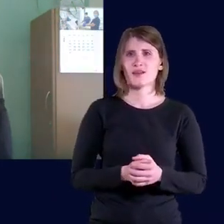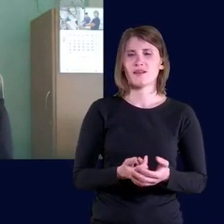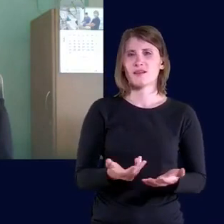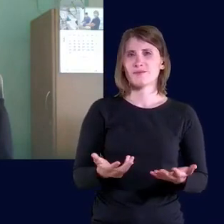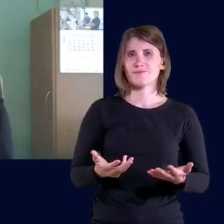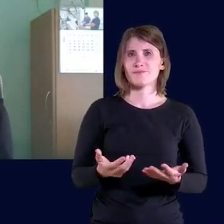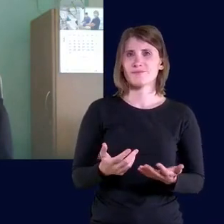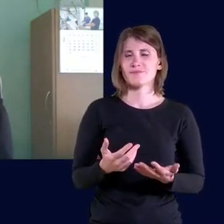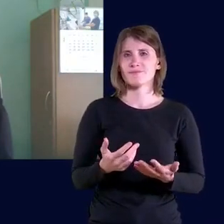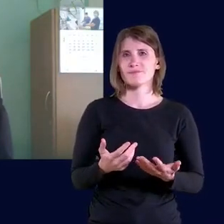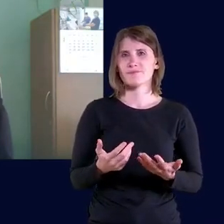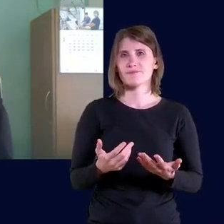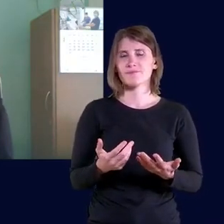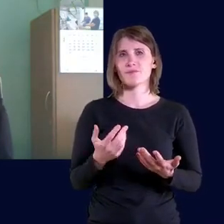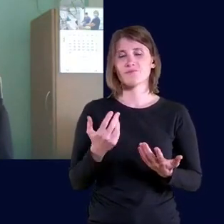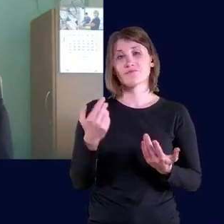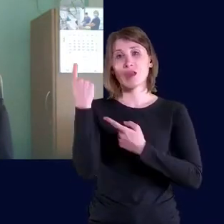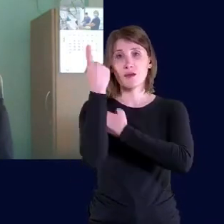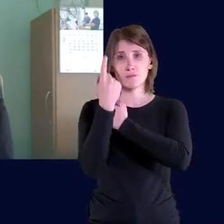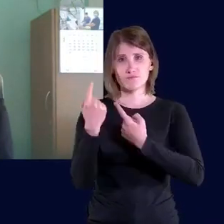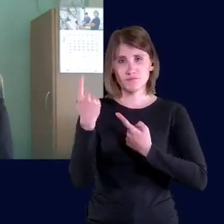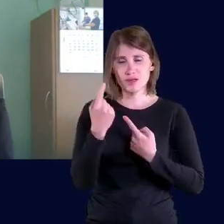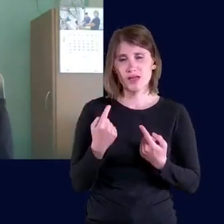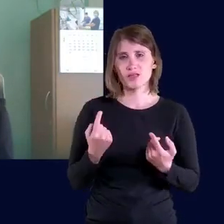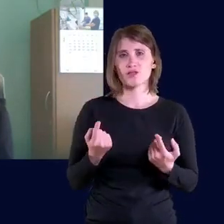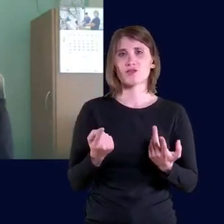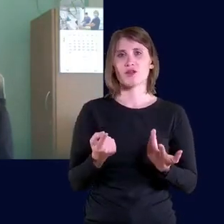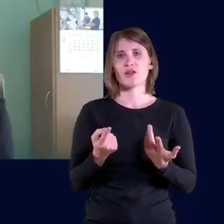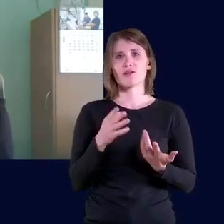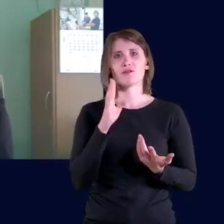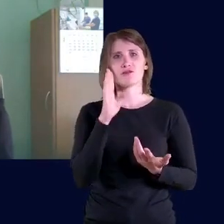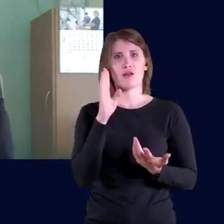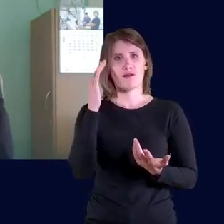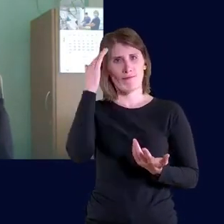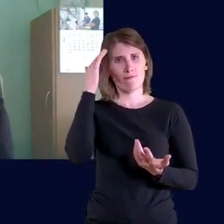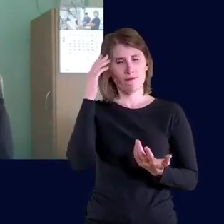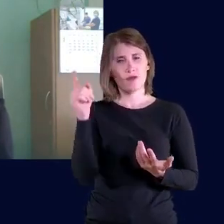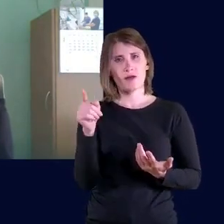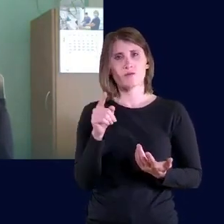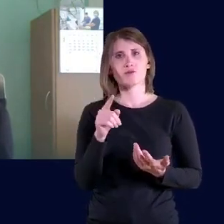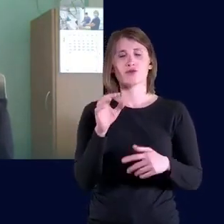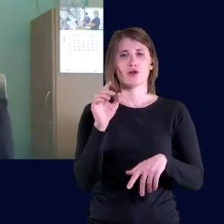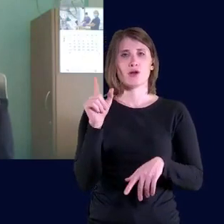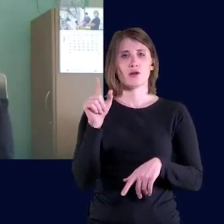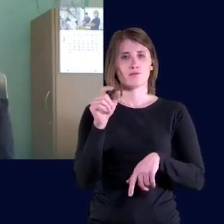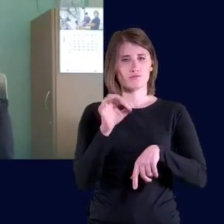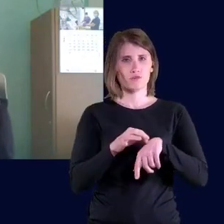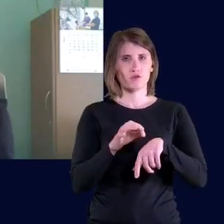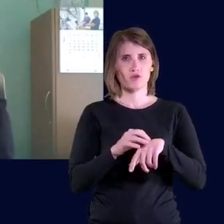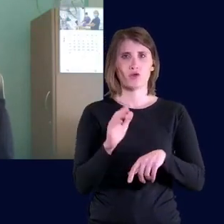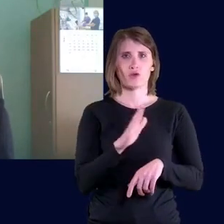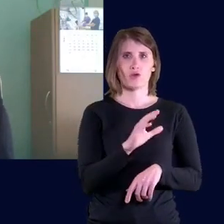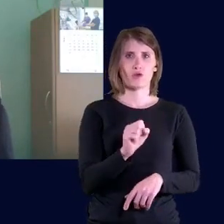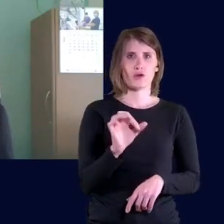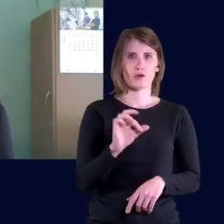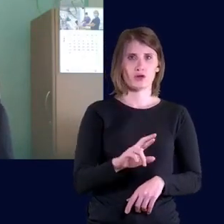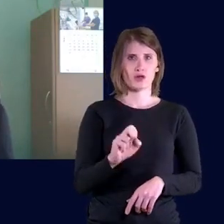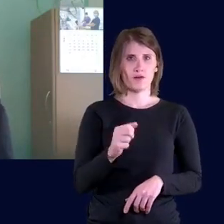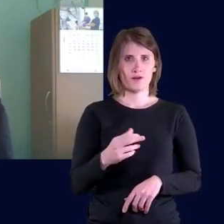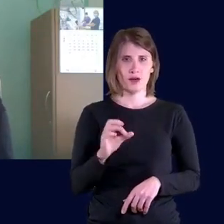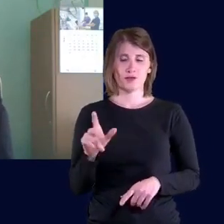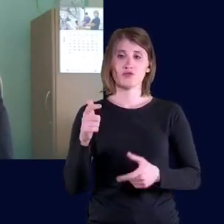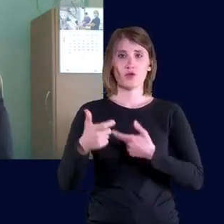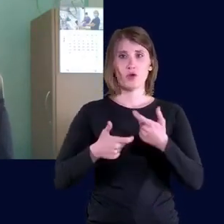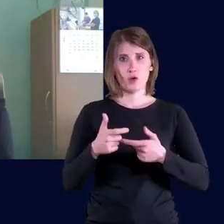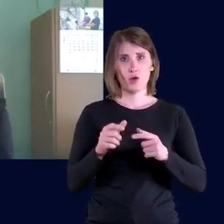przydałoby się być może takie Ja wiem że pan doktor Szafrański prowadzi takie badania jeśli chodzi o